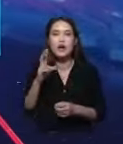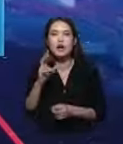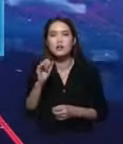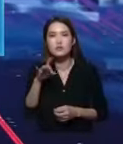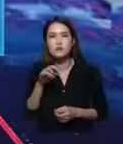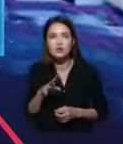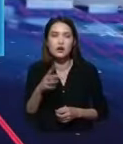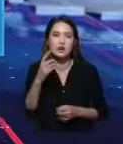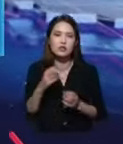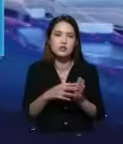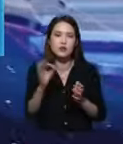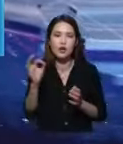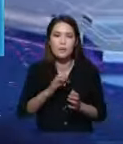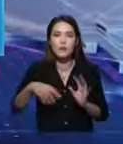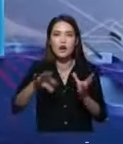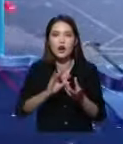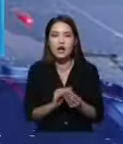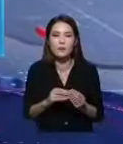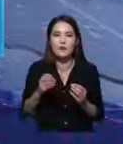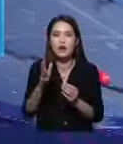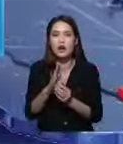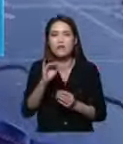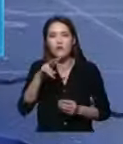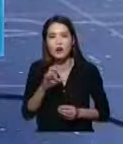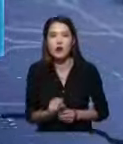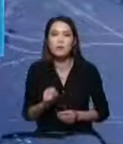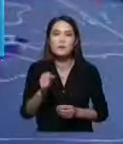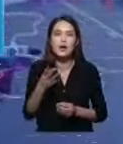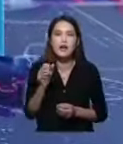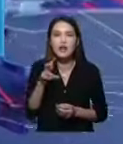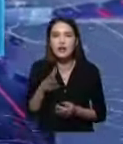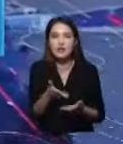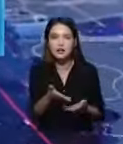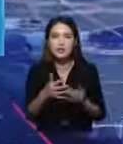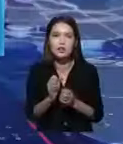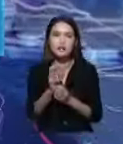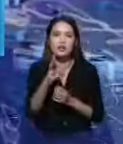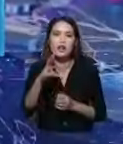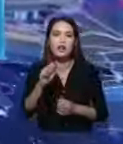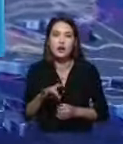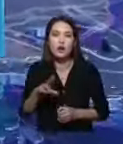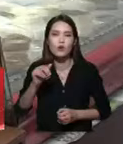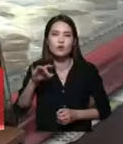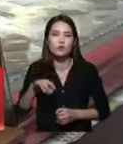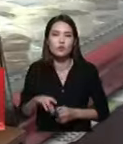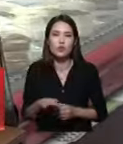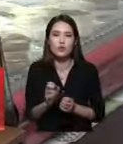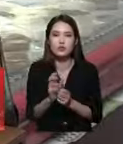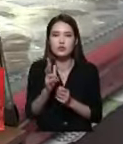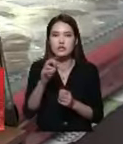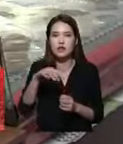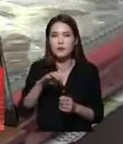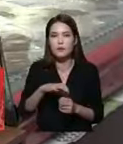Среди мучных вафли выросли в цене на 15%, рулеты и кексы почти на 13%, а торты на 12%. Причин